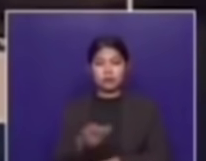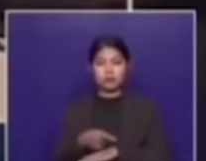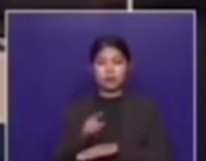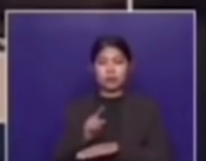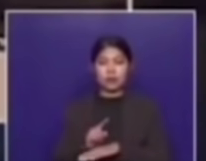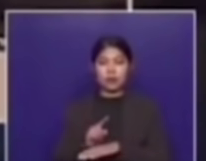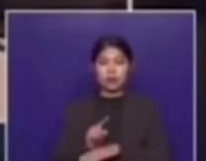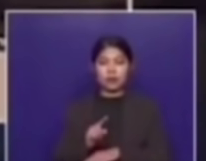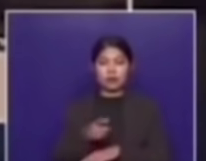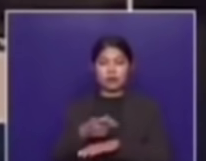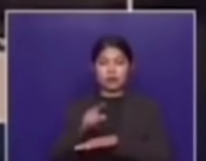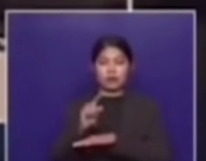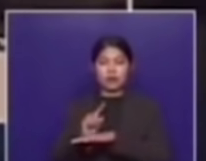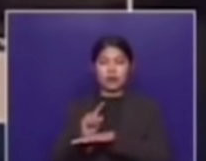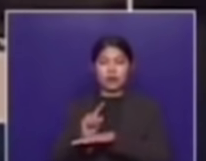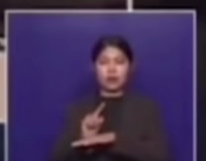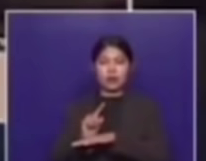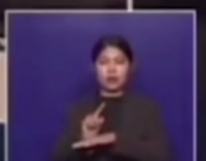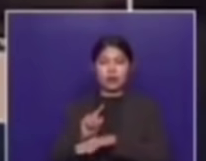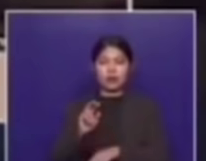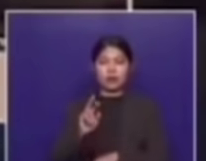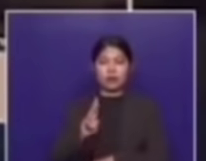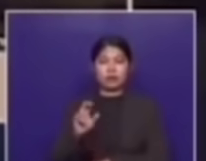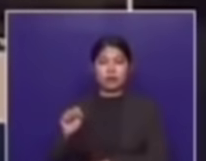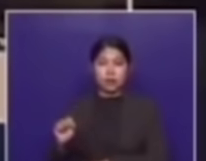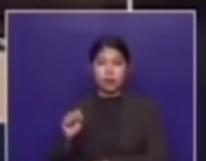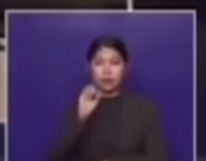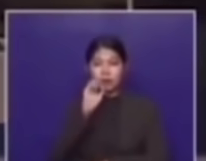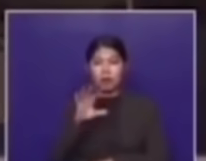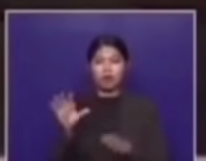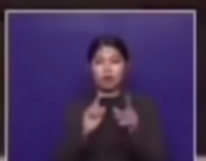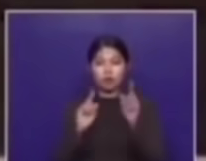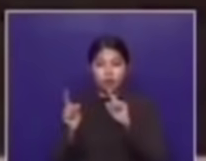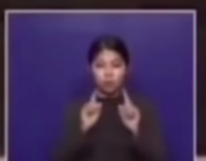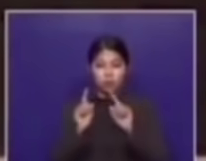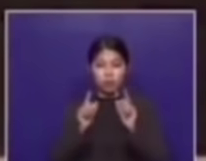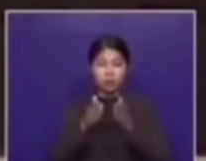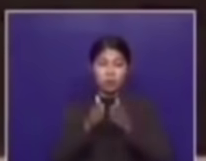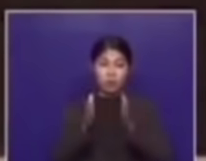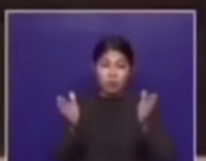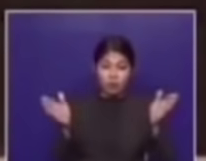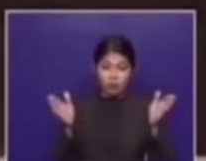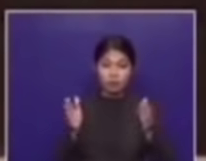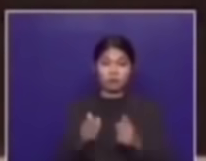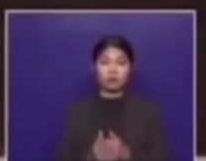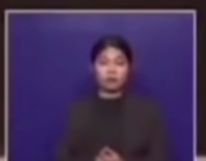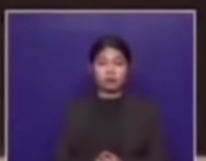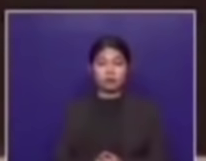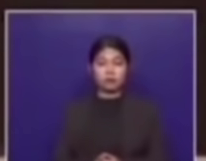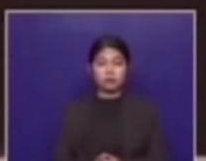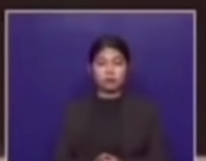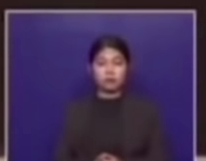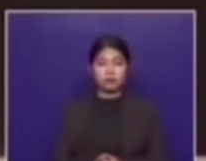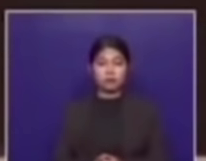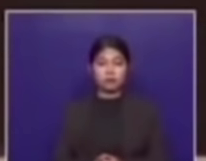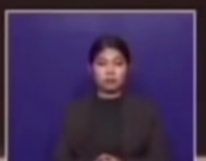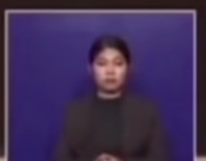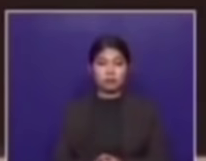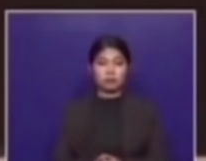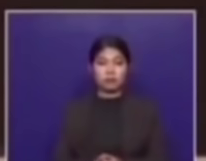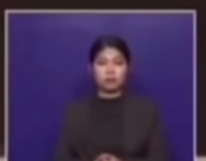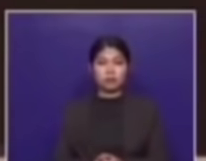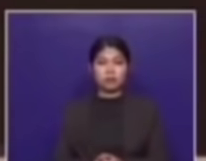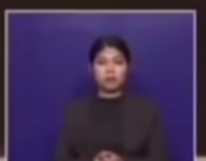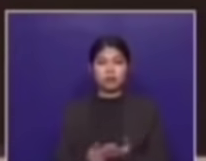ชับไว้นะฮะว่าท่านพูดถึงเฉพาะกรอบกว้าง ครับท่าน เรื่องของปฏิรูปเนี่ย